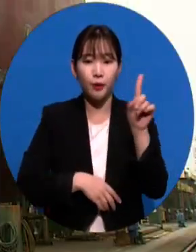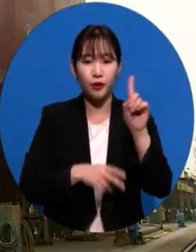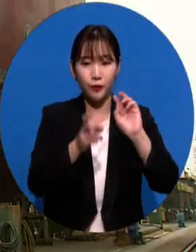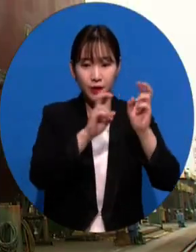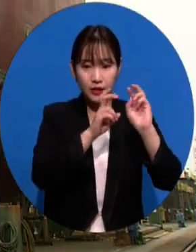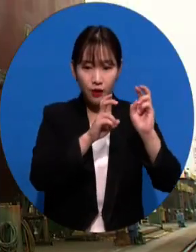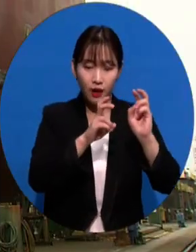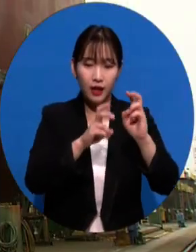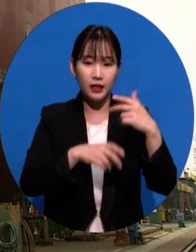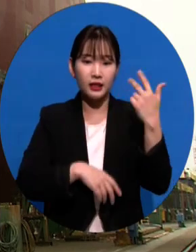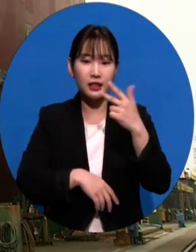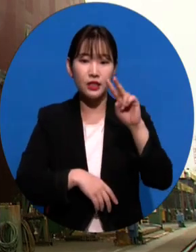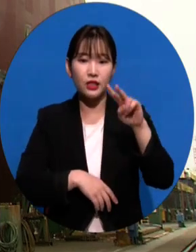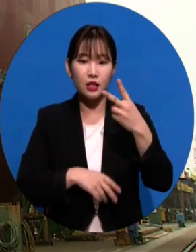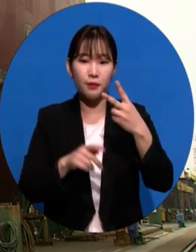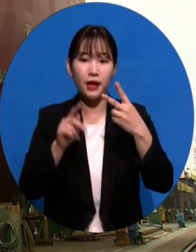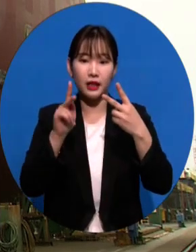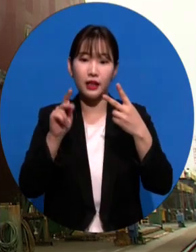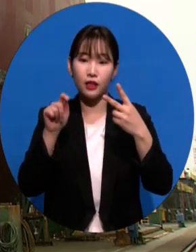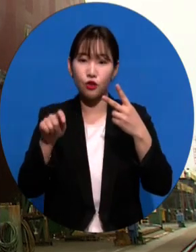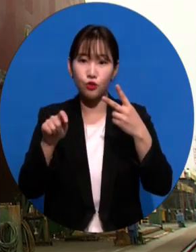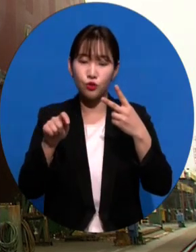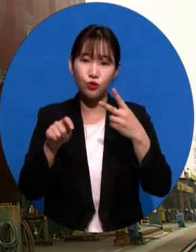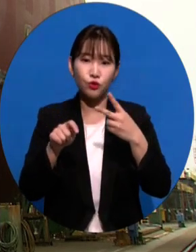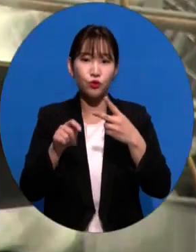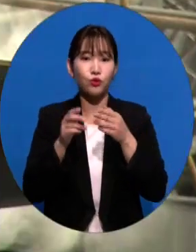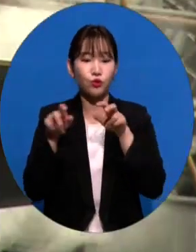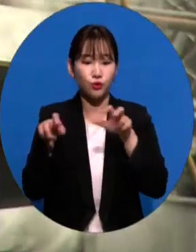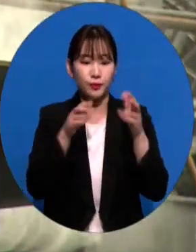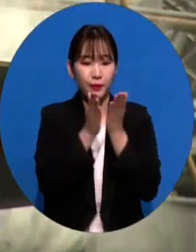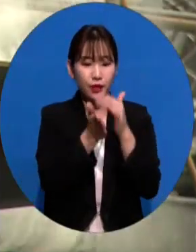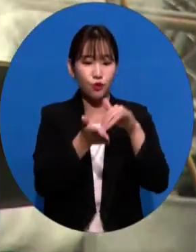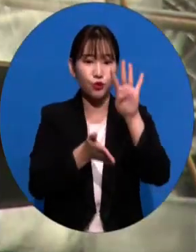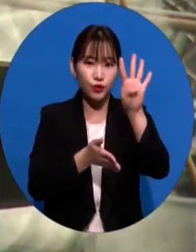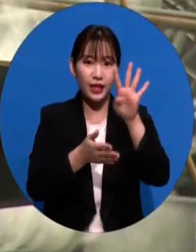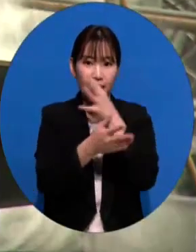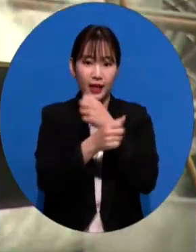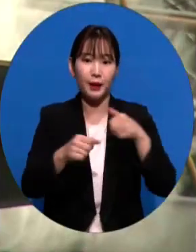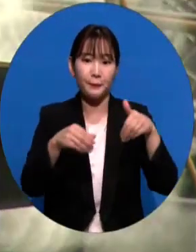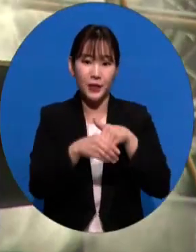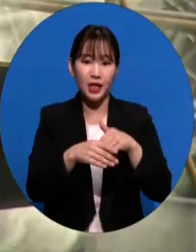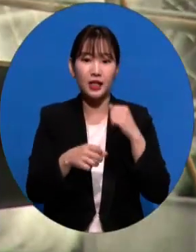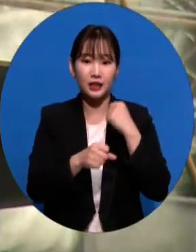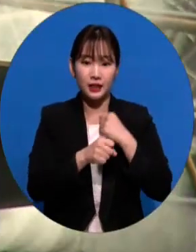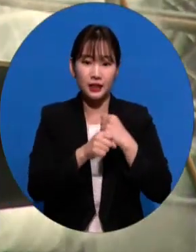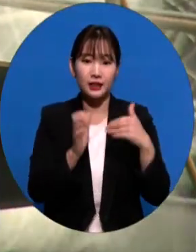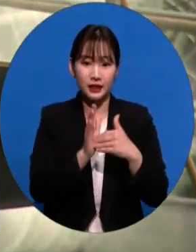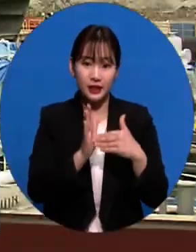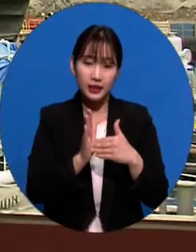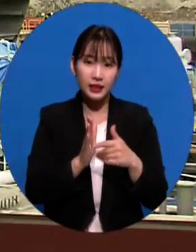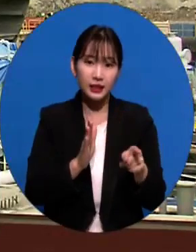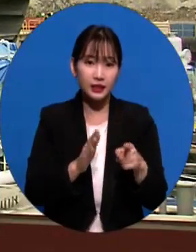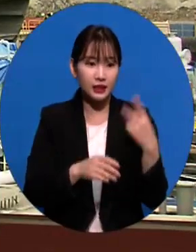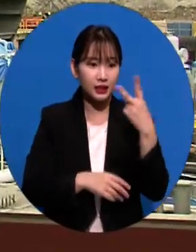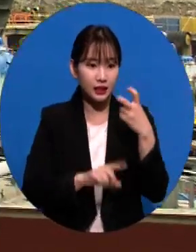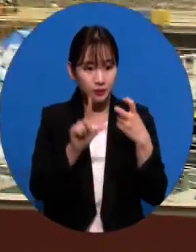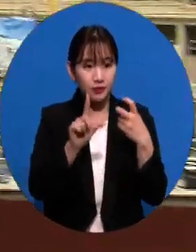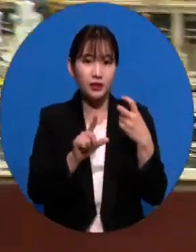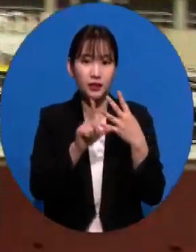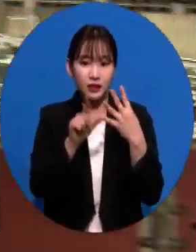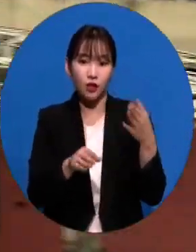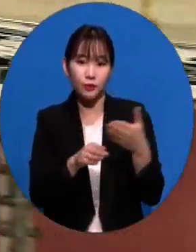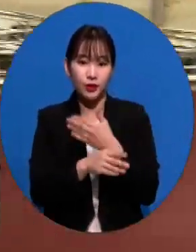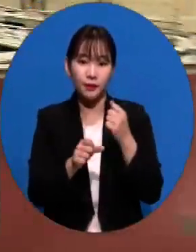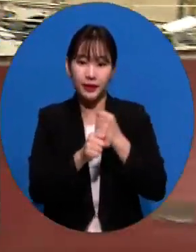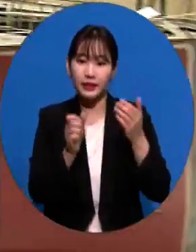선사와 7,200 TEU급 컨테이너선 4척의 건조 계약을 체결했고, 2023년 4월부터 건조해